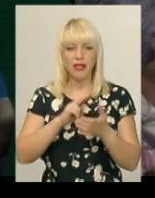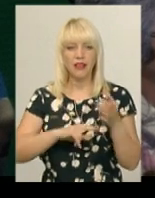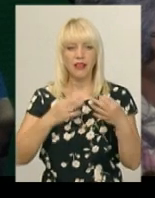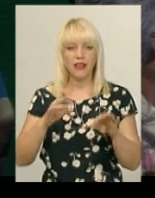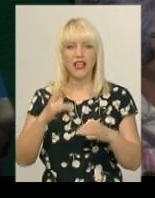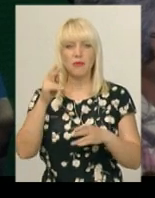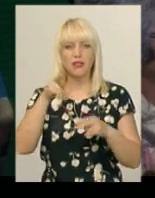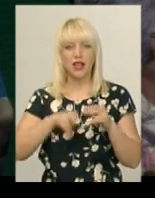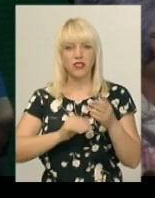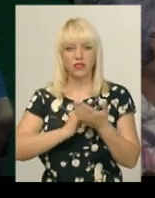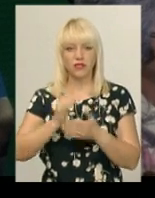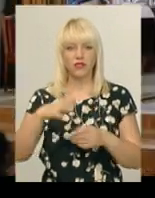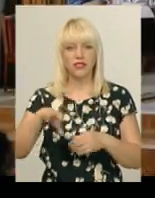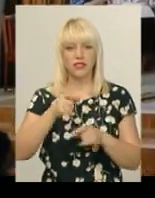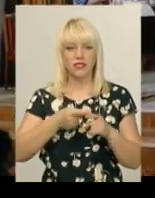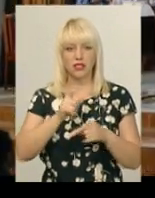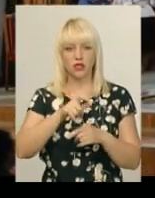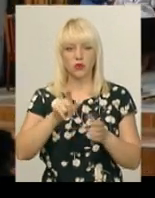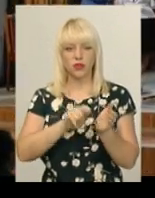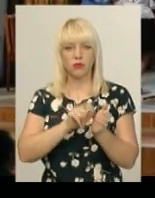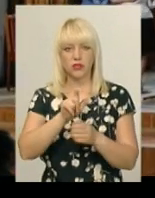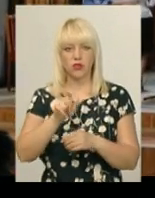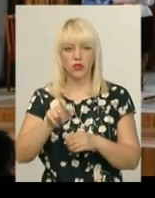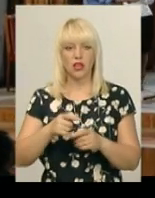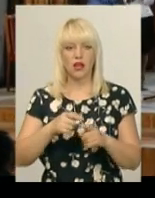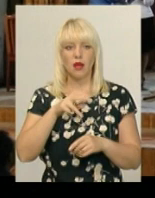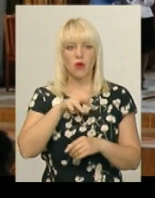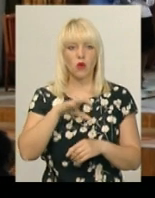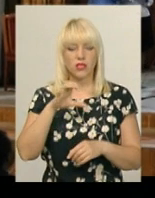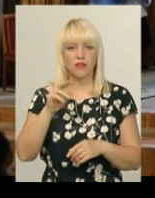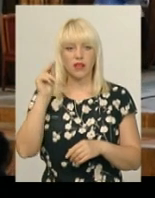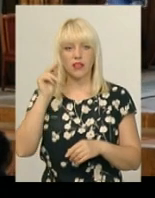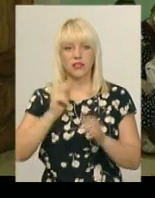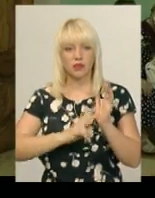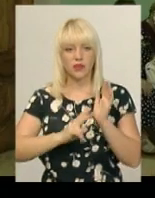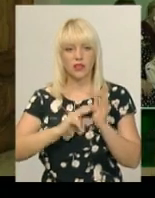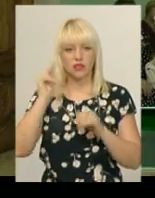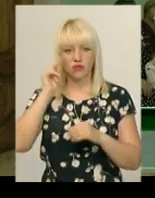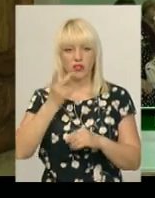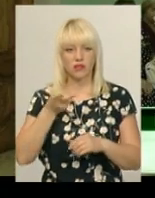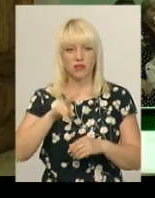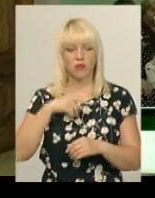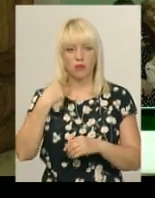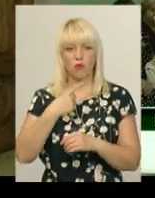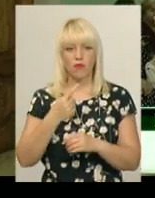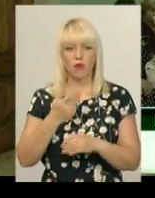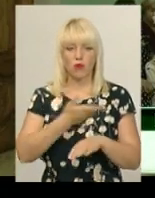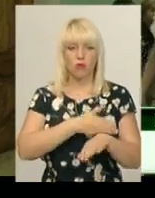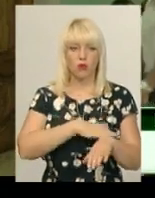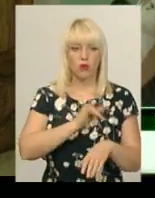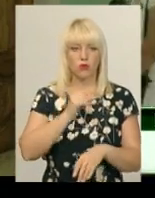закінчення вишу. Усі вони – пенсіонери. Миколі Славгінському 80, каже, вчив одразу дві мови. Я польську вчив і